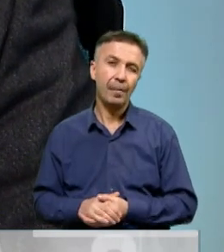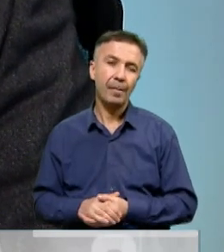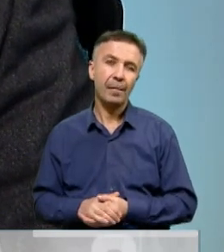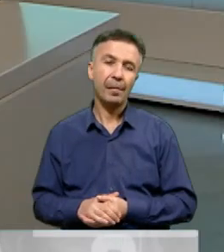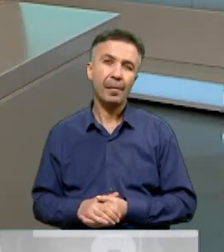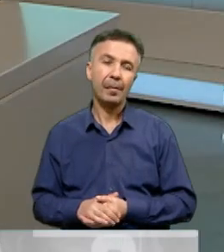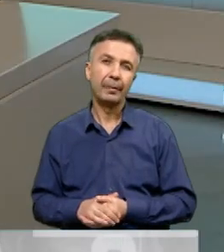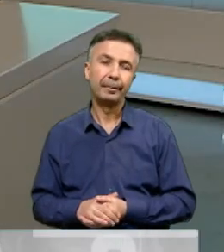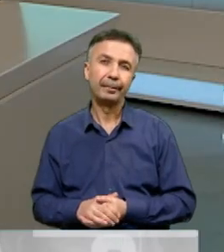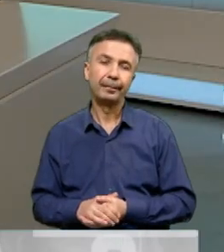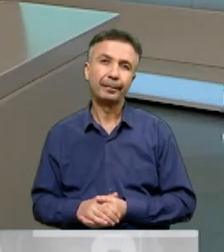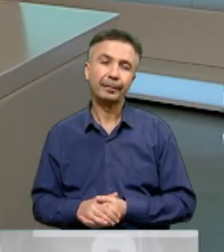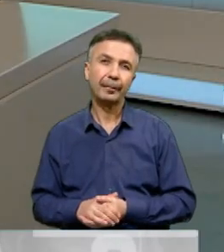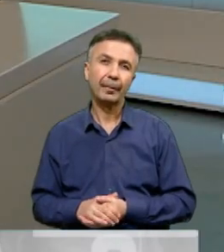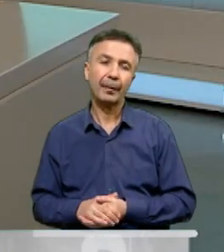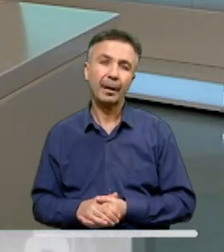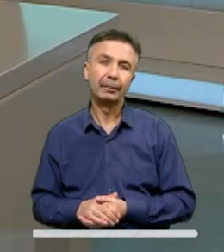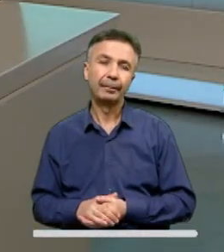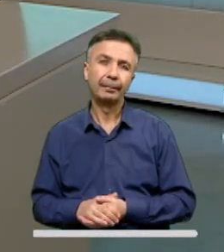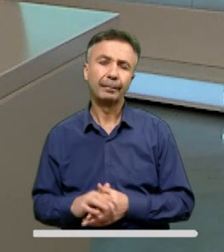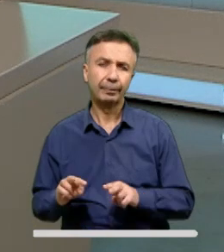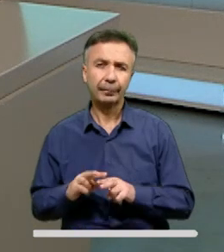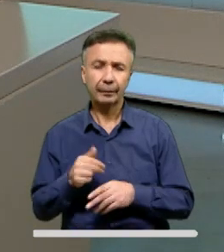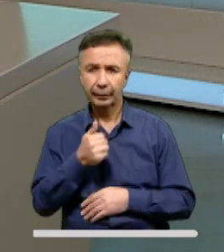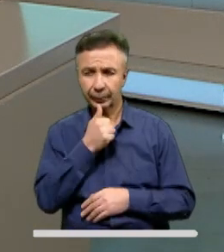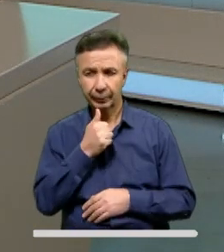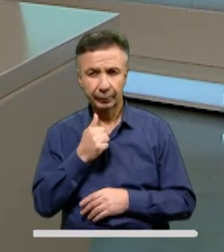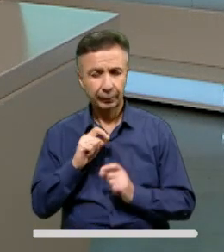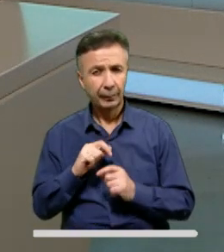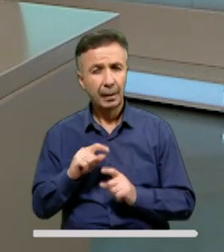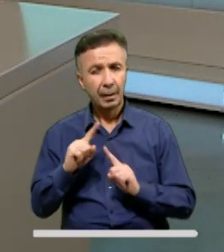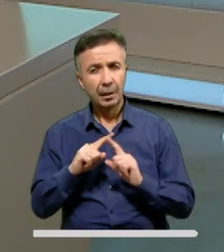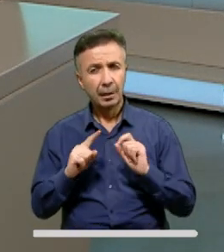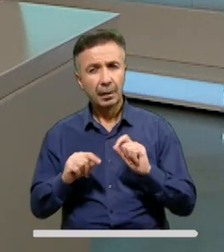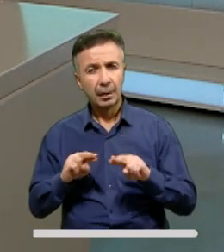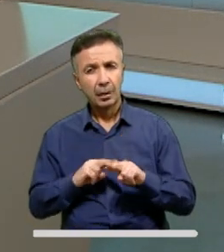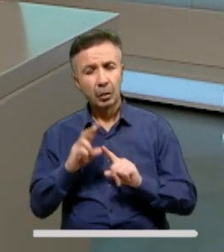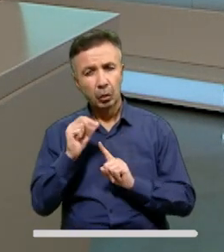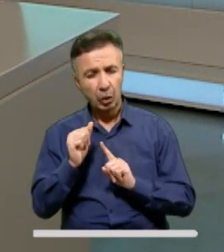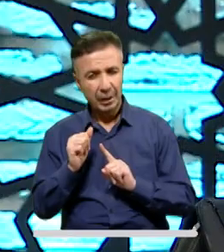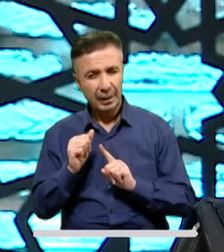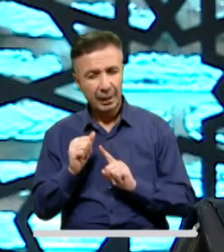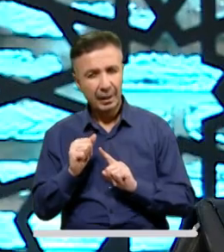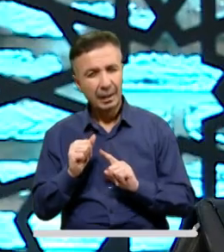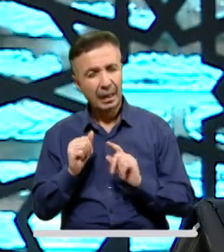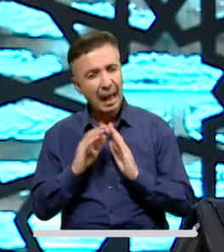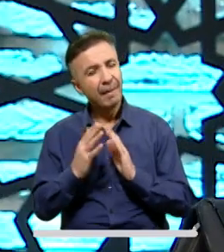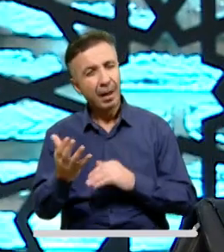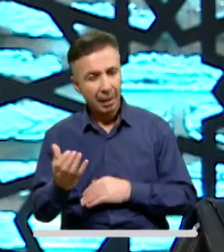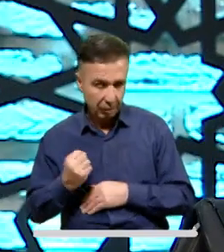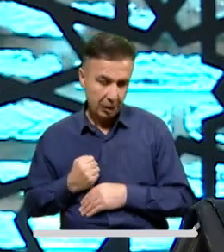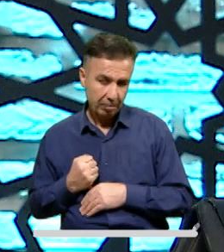var. Eyvallah. Teşekkür ederiz. Şimdi Mehmet Bey'in TOKİ üzerinden, Toplu Konut İdaresi üzerinden almış olduğu bir ev